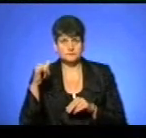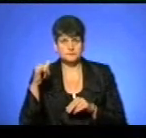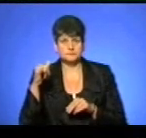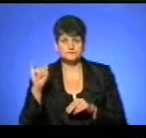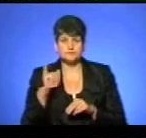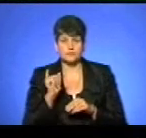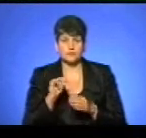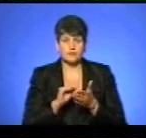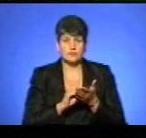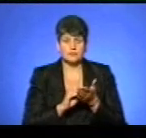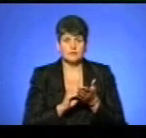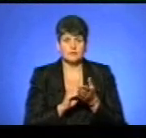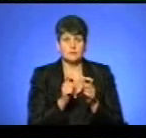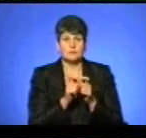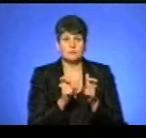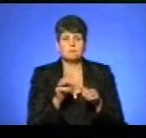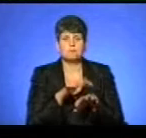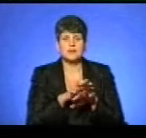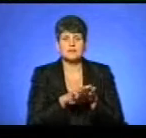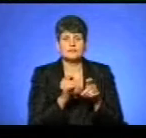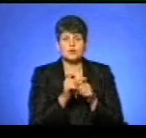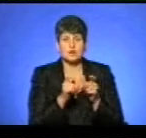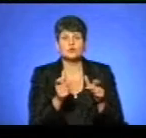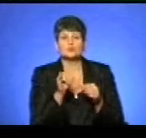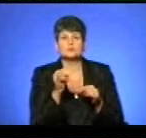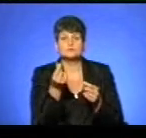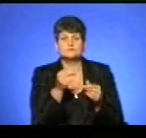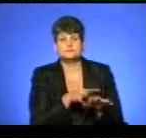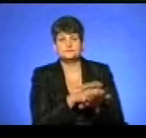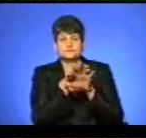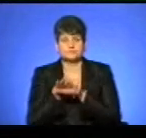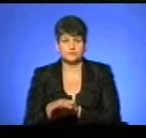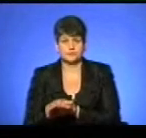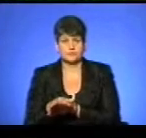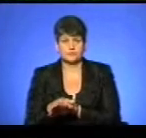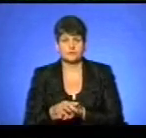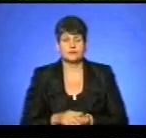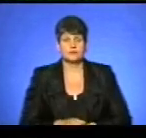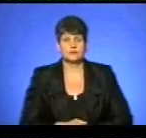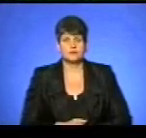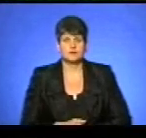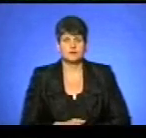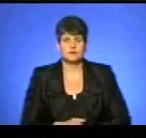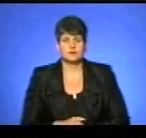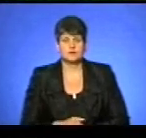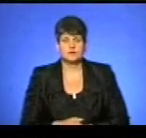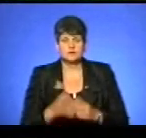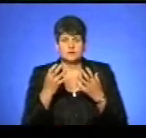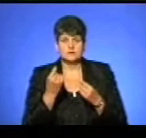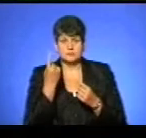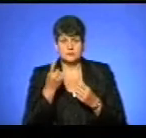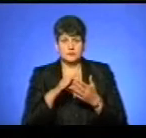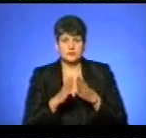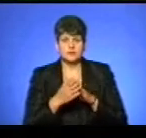з банківської картки для того, щоб нараховувалися кошти даним особам. Ще одна умова